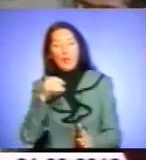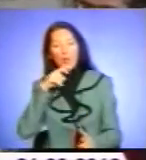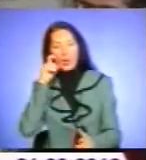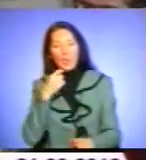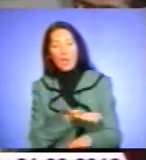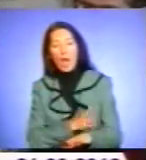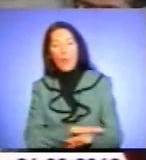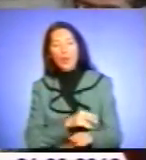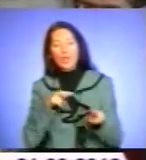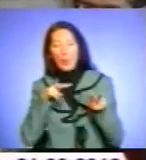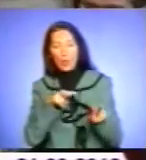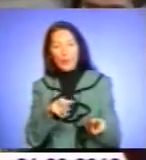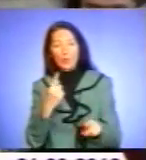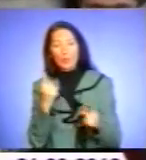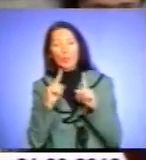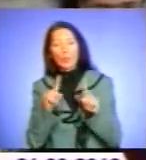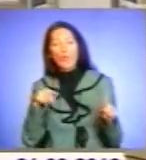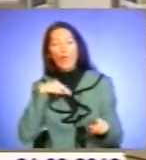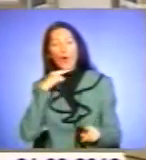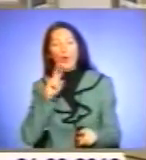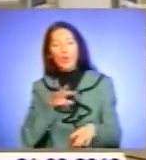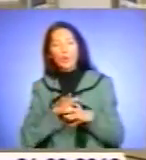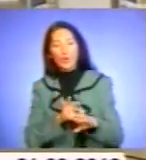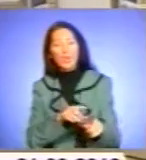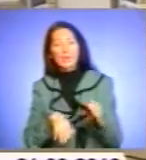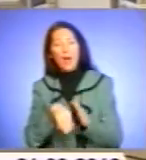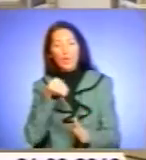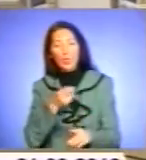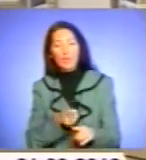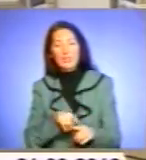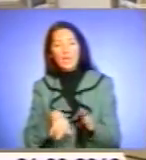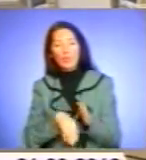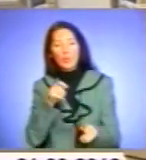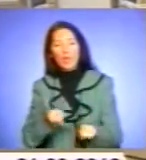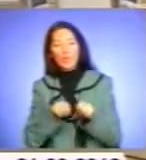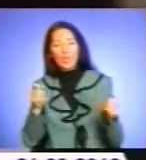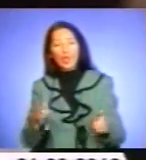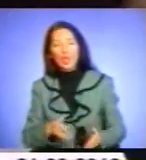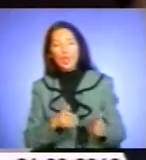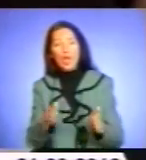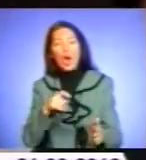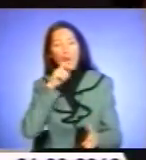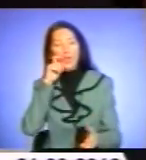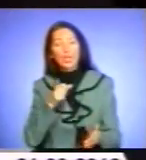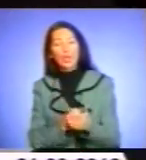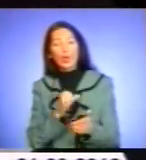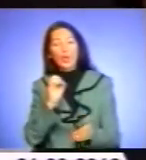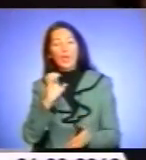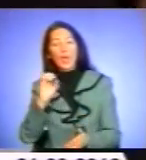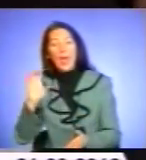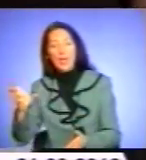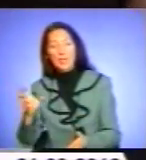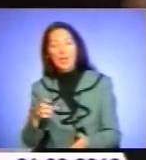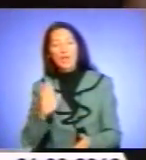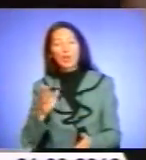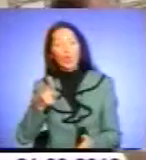пильнуватиме те, як вони проходитимуть. Адже саме ці вибори, на думку Комаровського, відкриють шлях України до ЄС. Натомість Віктор Янукович запевнив свого